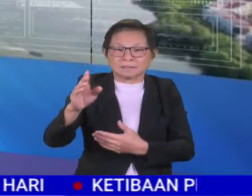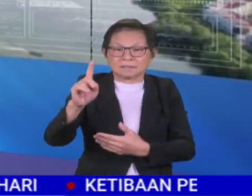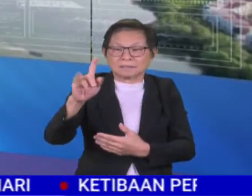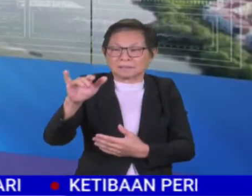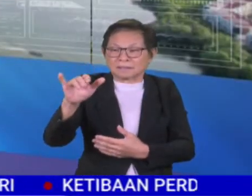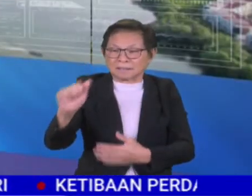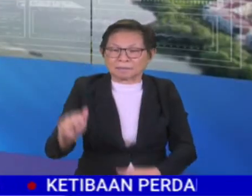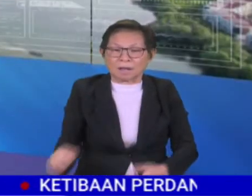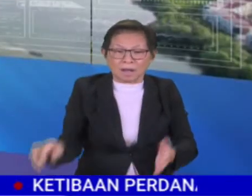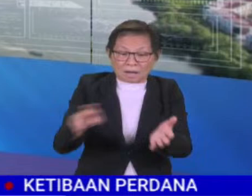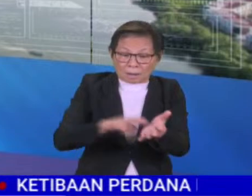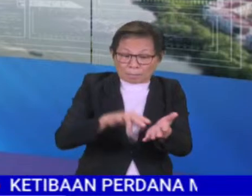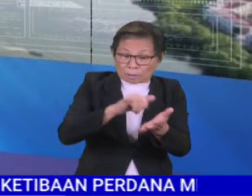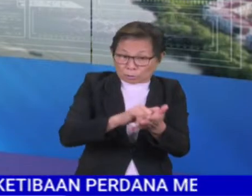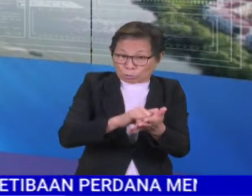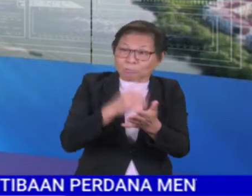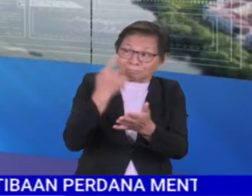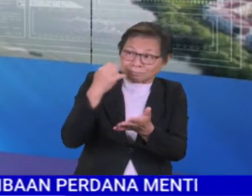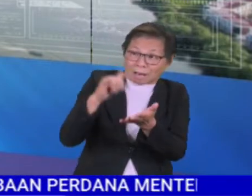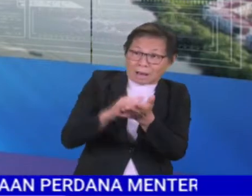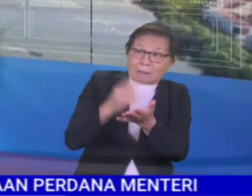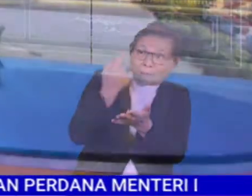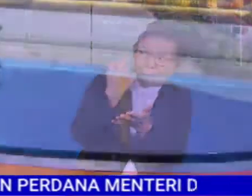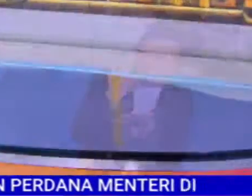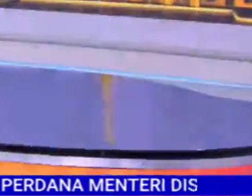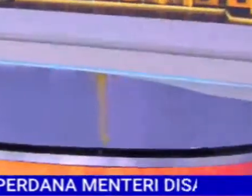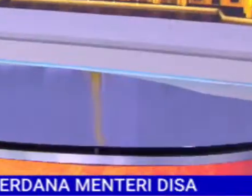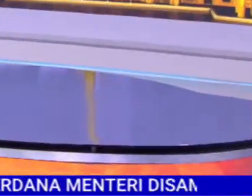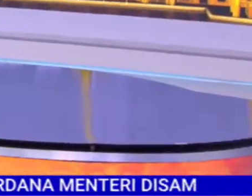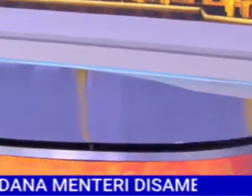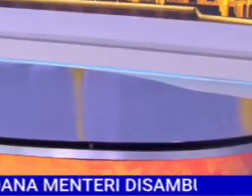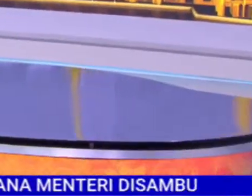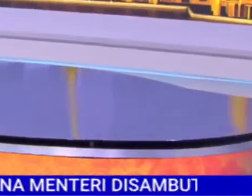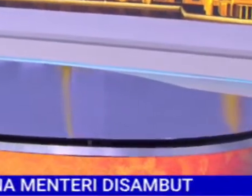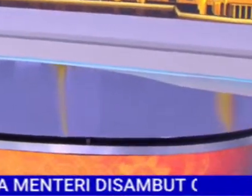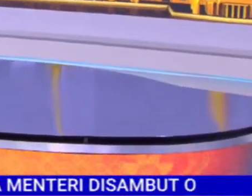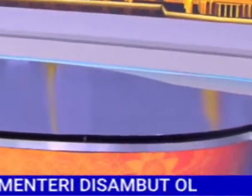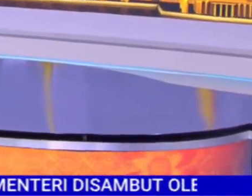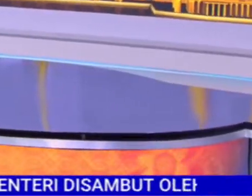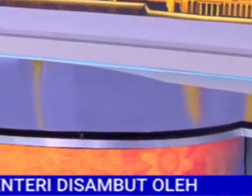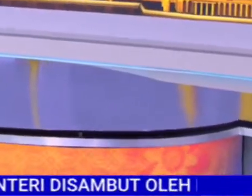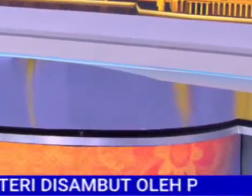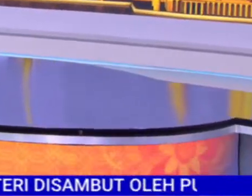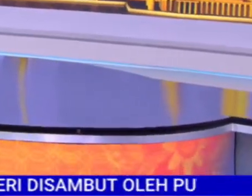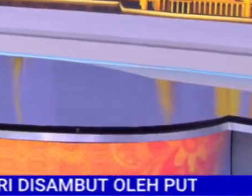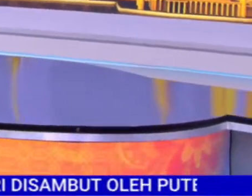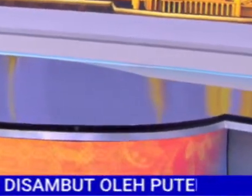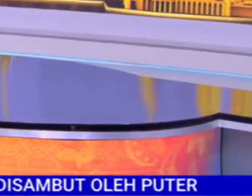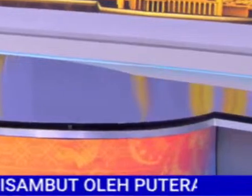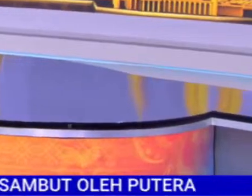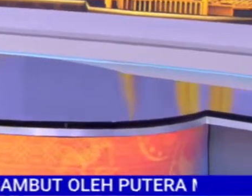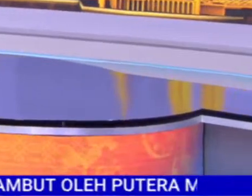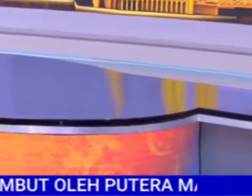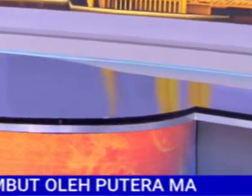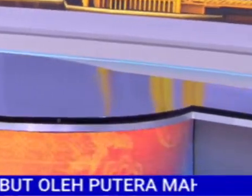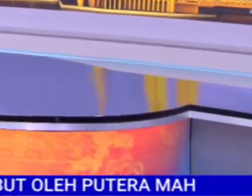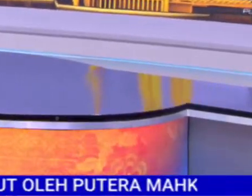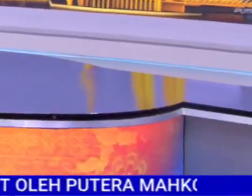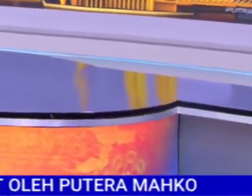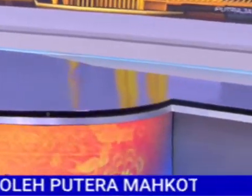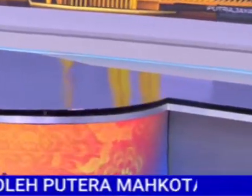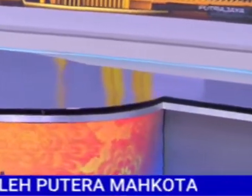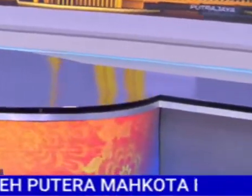baik saudara laporan itu tadi mengakhiri perkembangan dari Sabah pedang ini berita seterusnya kembali bersama Azzam di angkasa